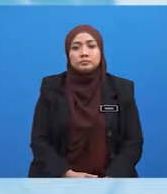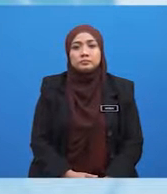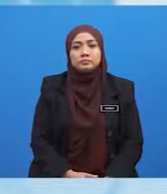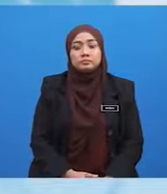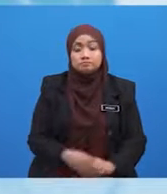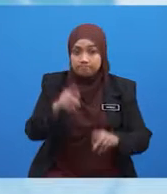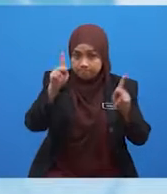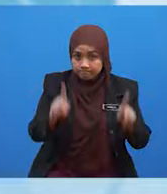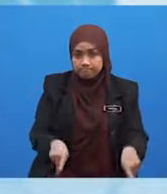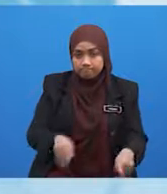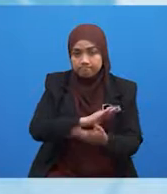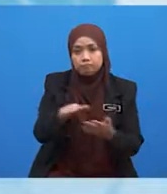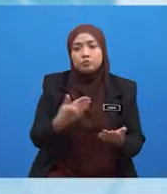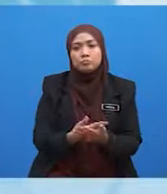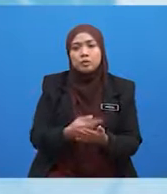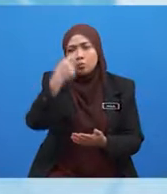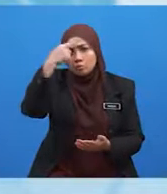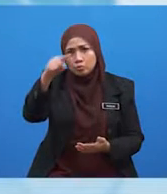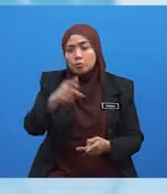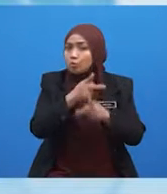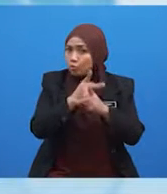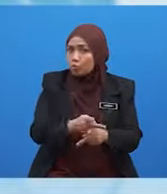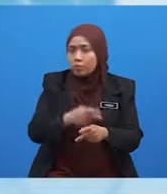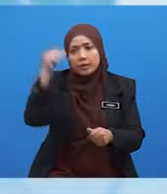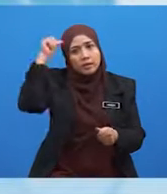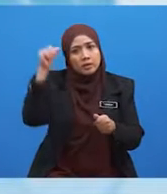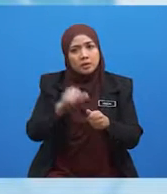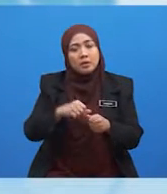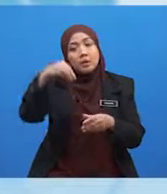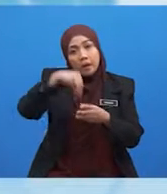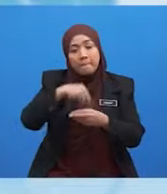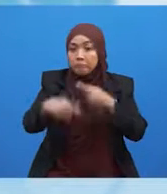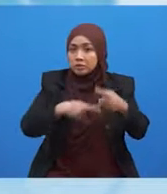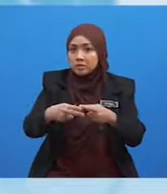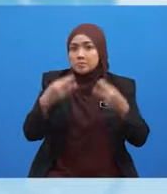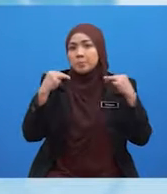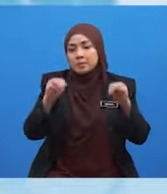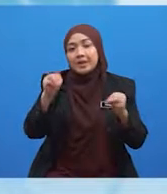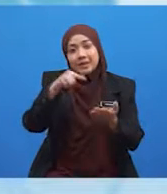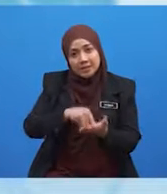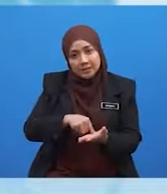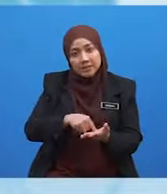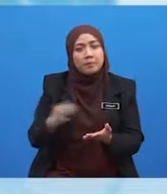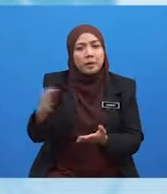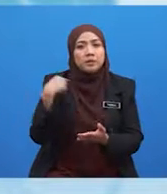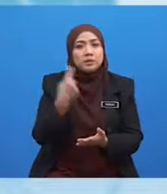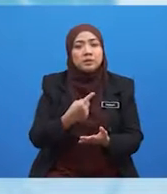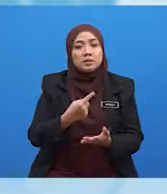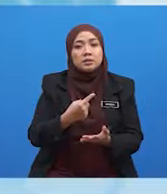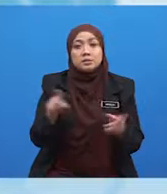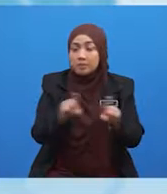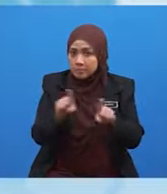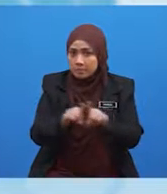file aja bagi mengukuhkan ingatan terhadap proses pemasaran ini Mari kita sama-sama